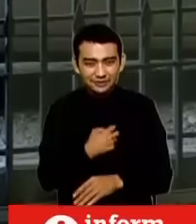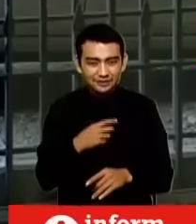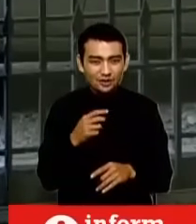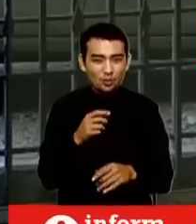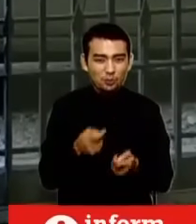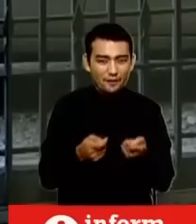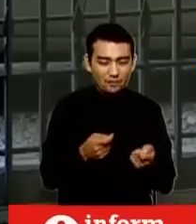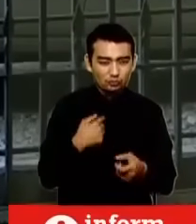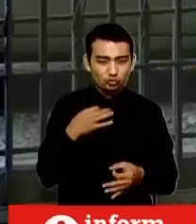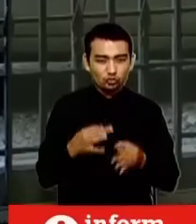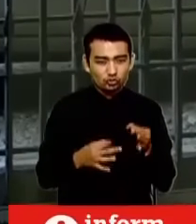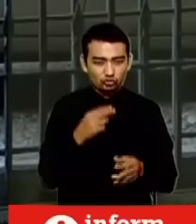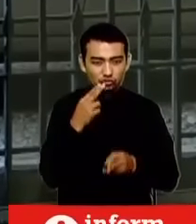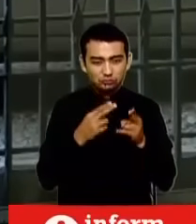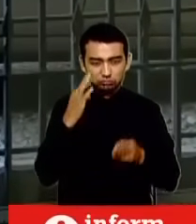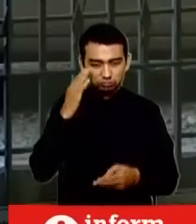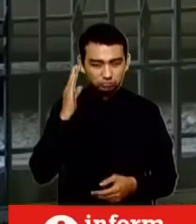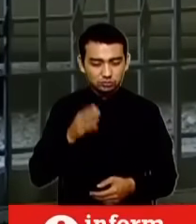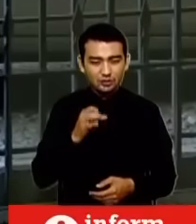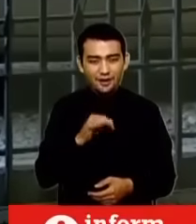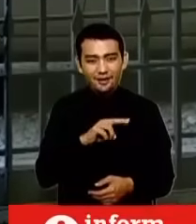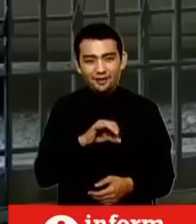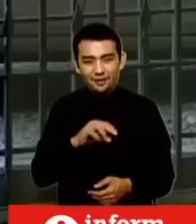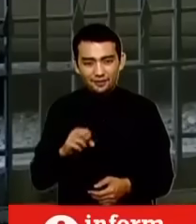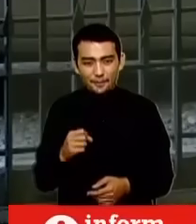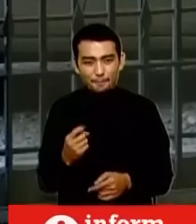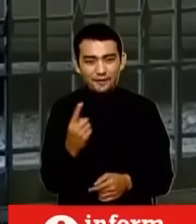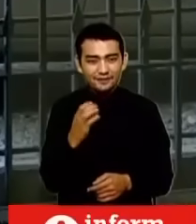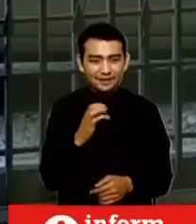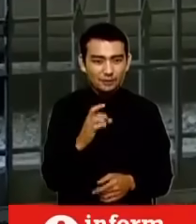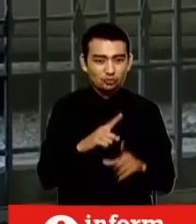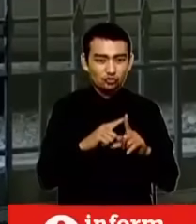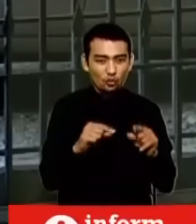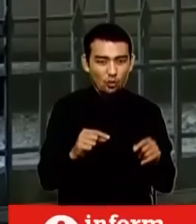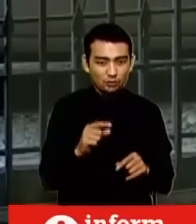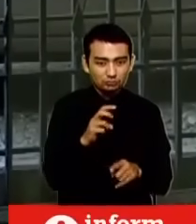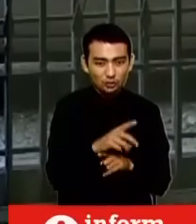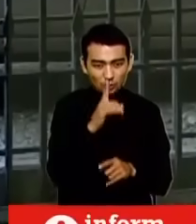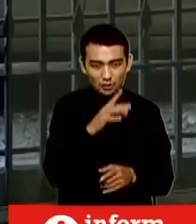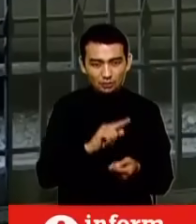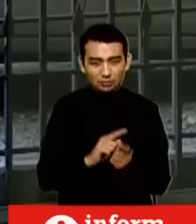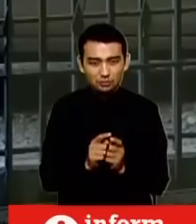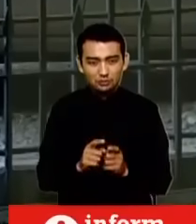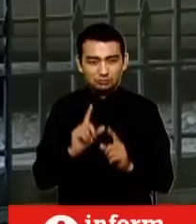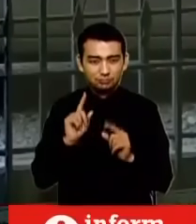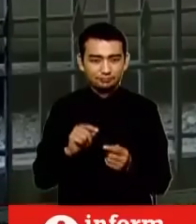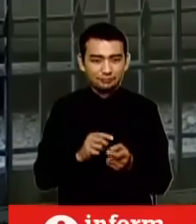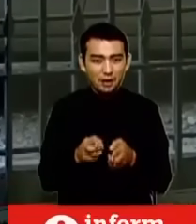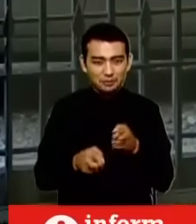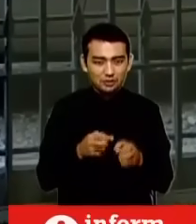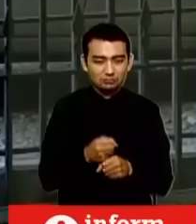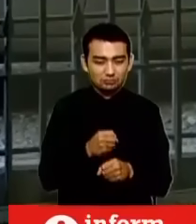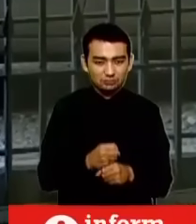меңгерушісін сотқа беруге бел буып отыр. Ал Лейла биыл 1 қыркүйекте сабақ емес ота жасатуға барады.